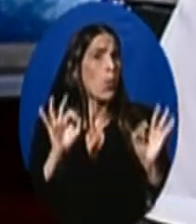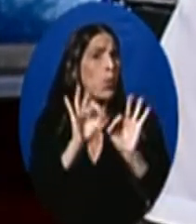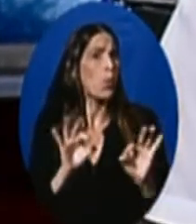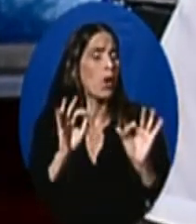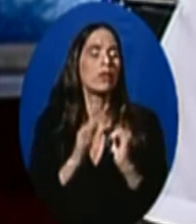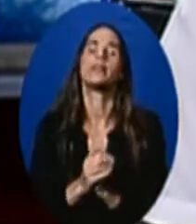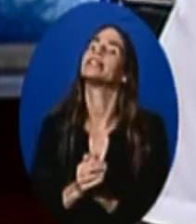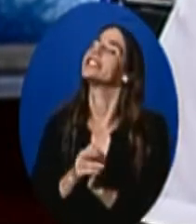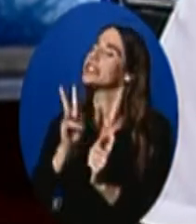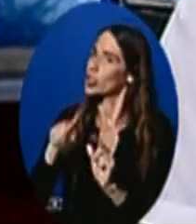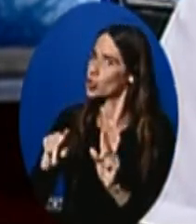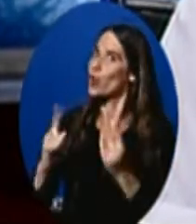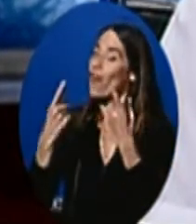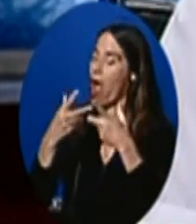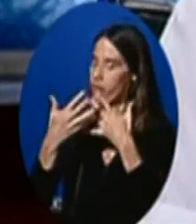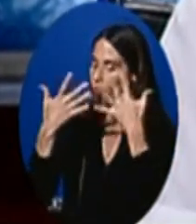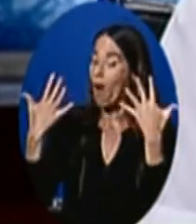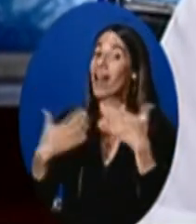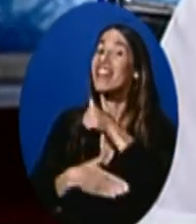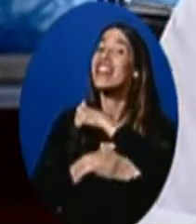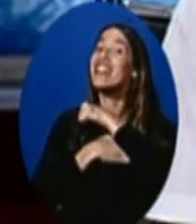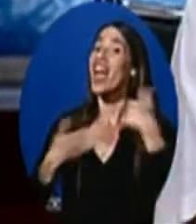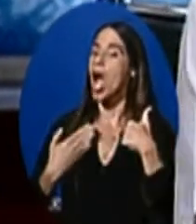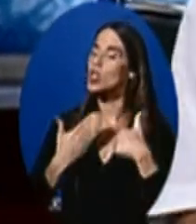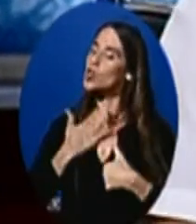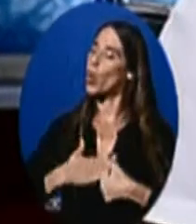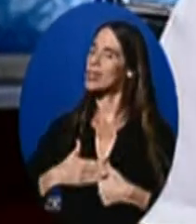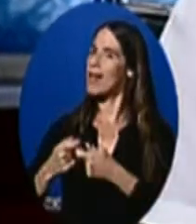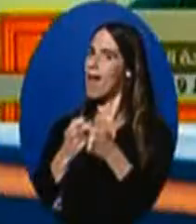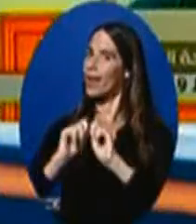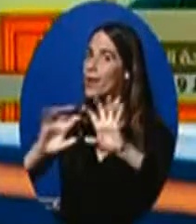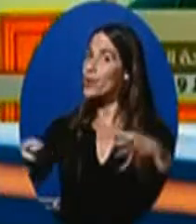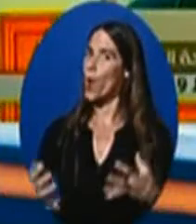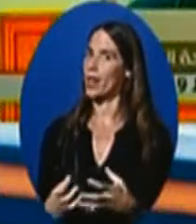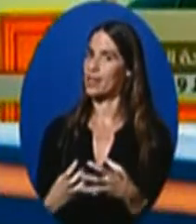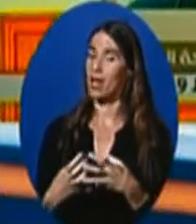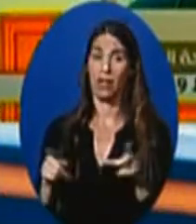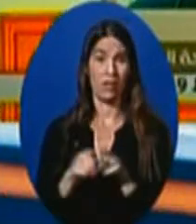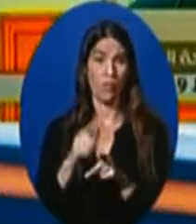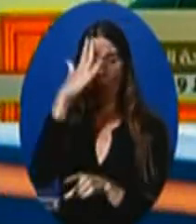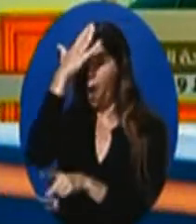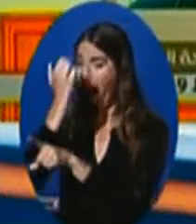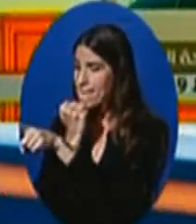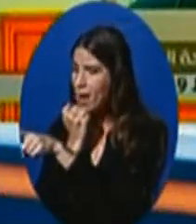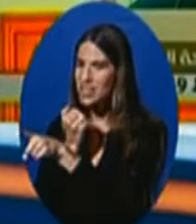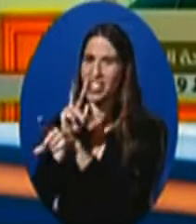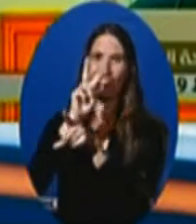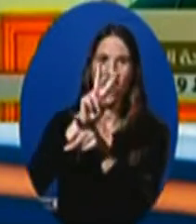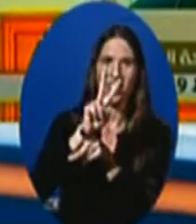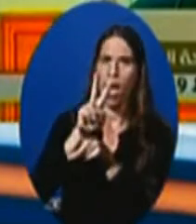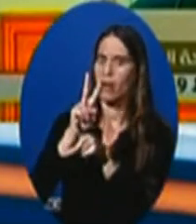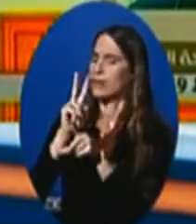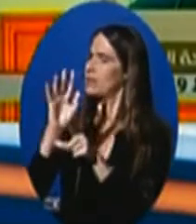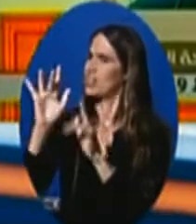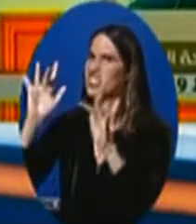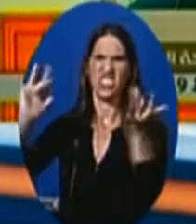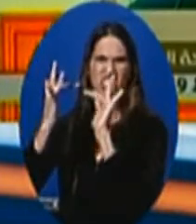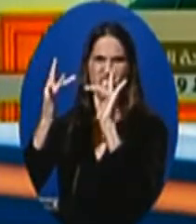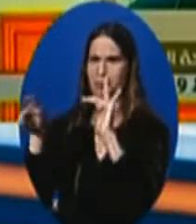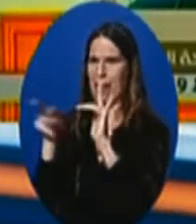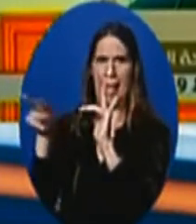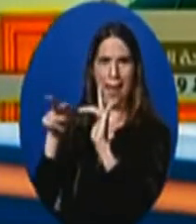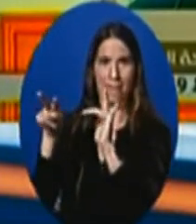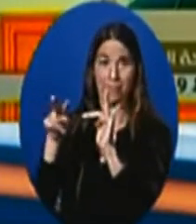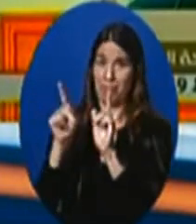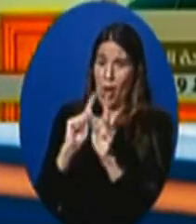מאוד ברורה שדאעש מנסה לארגן לו קואליציה. צריך לזכור שכמו שהחמאס ופתח נמצאים, הרשות נמצאים במלחמת חורמה אחד נגד השני עוד